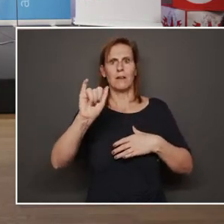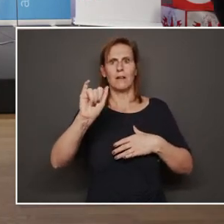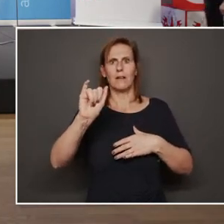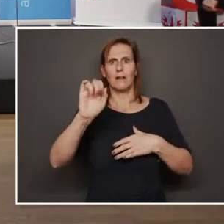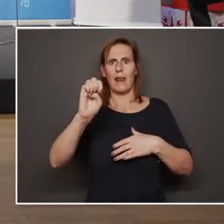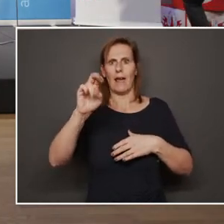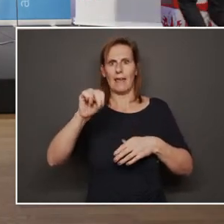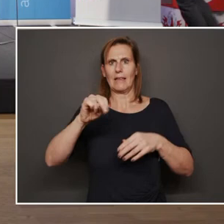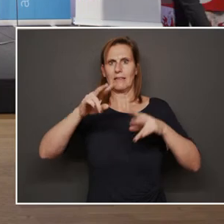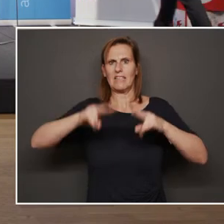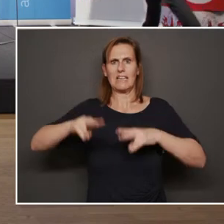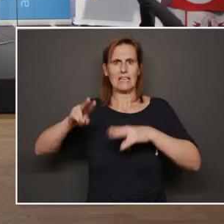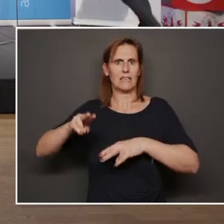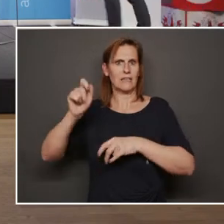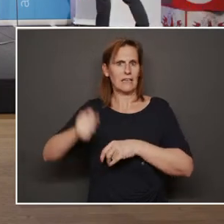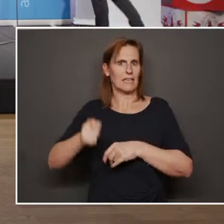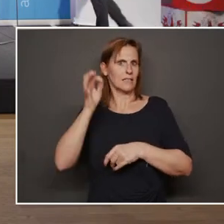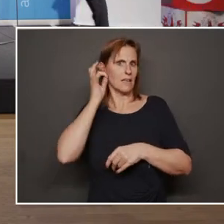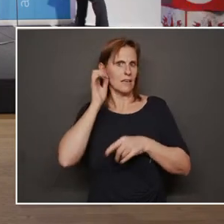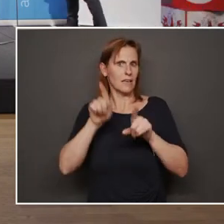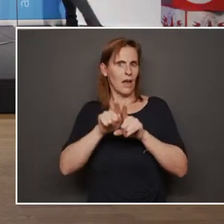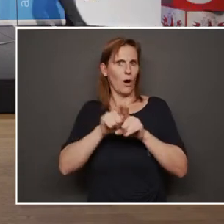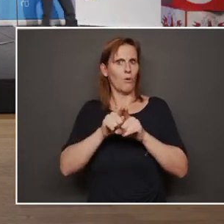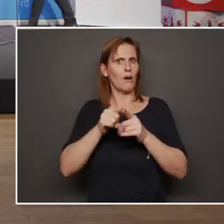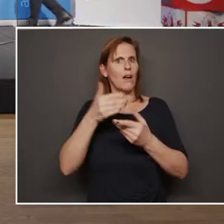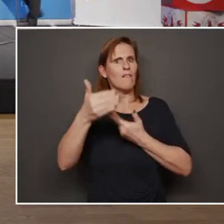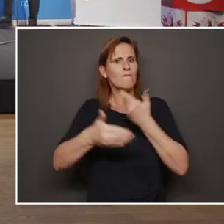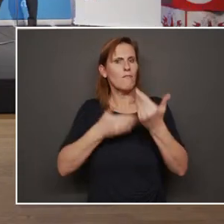Bundesverwaltungsgericht. Frau Moroder